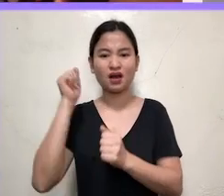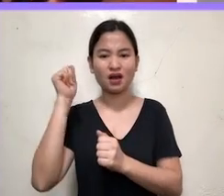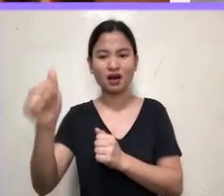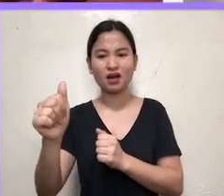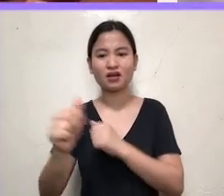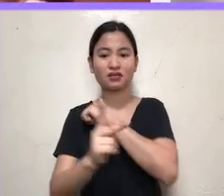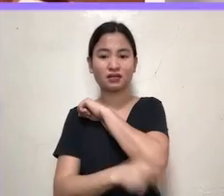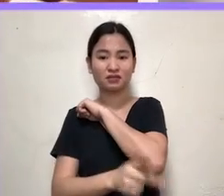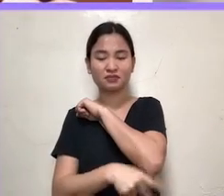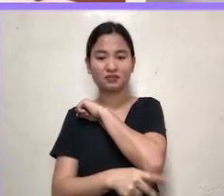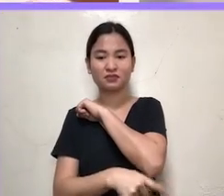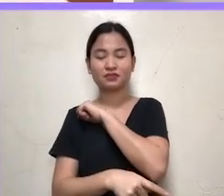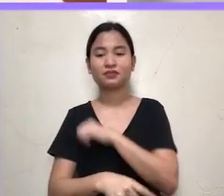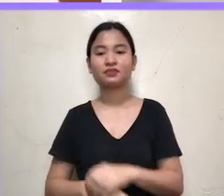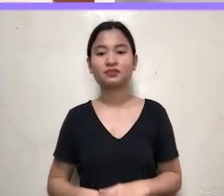at mga nasa kanayunan.